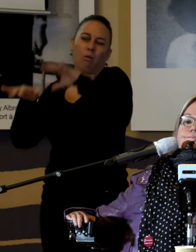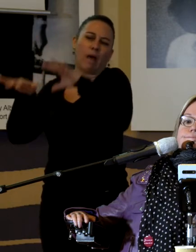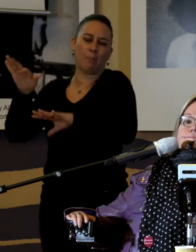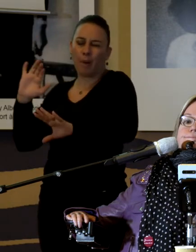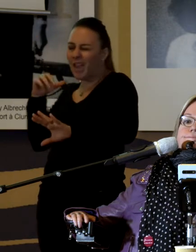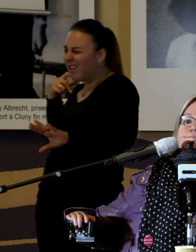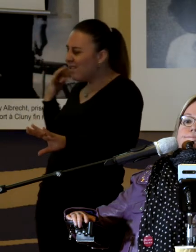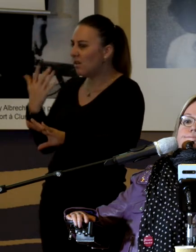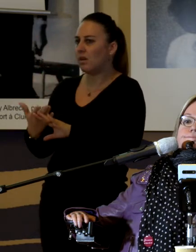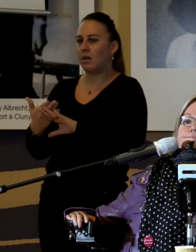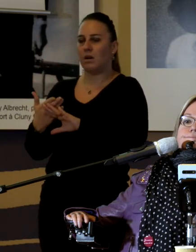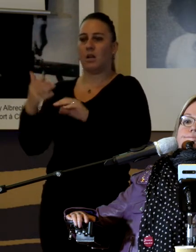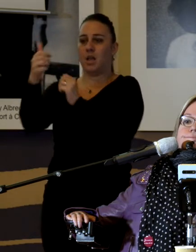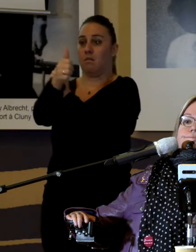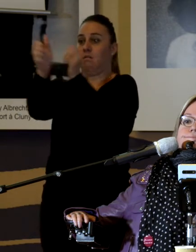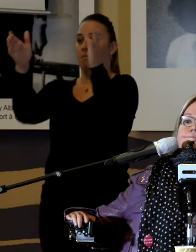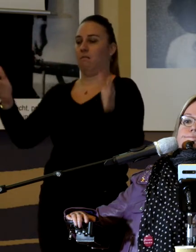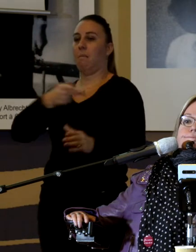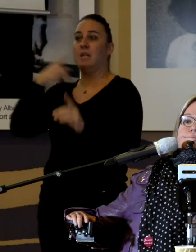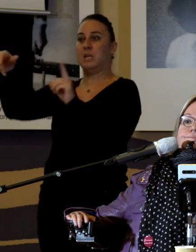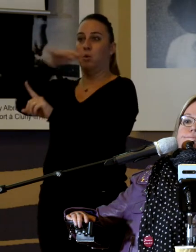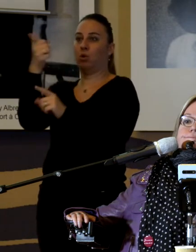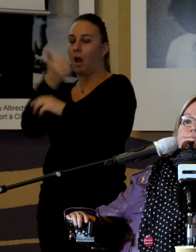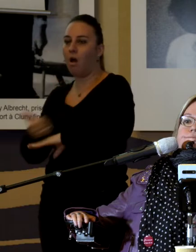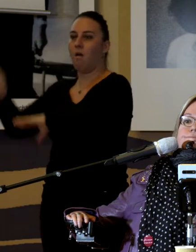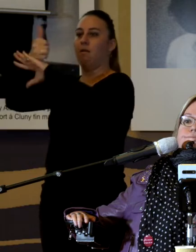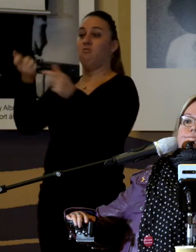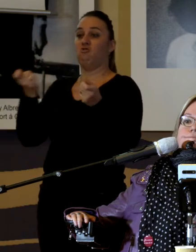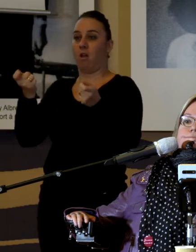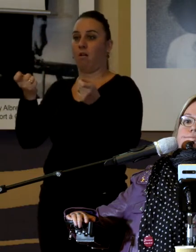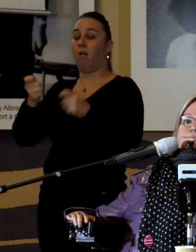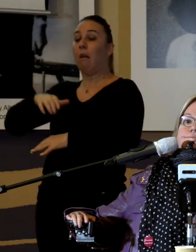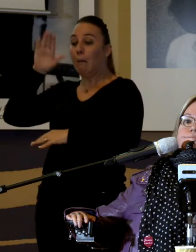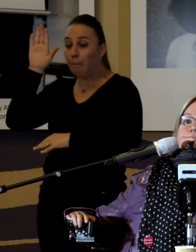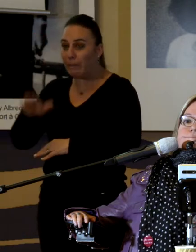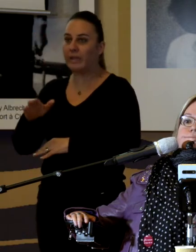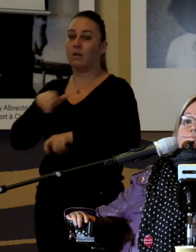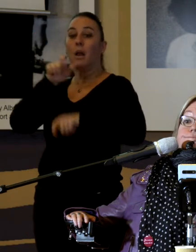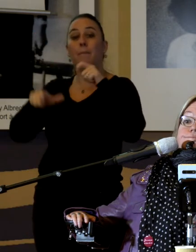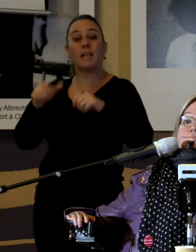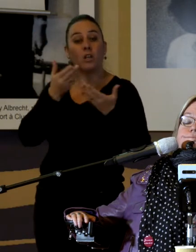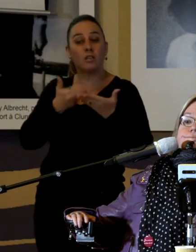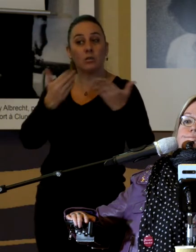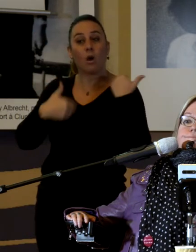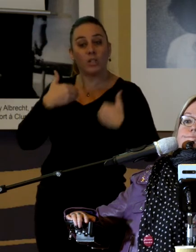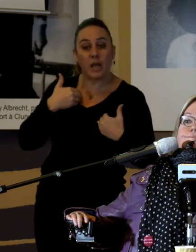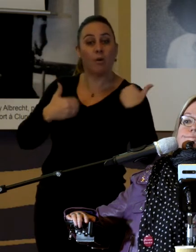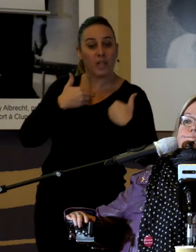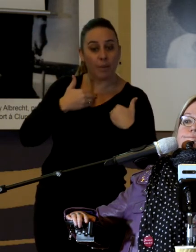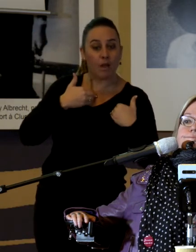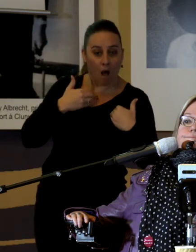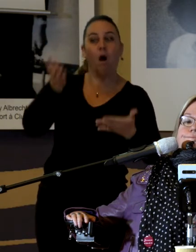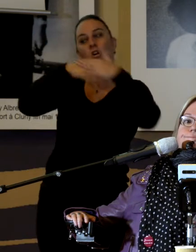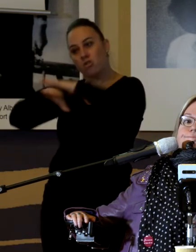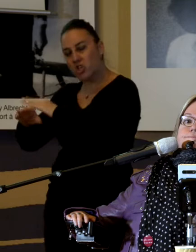qui contrôle un secteur médico-social structuré autour de l'institution. Et donc, voilà,